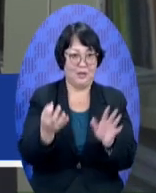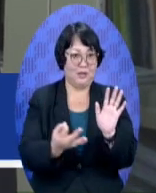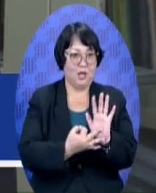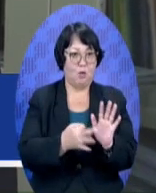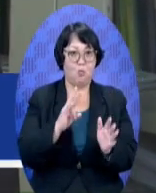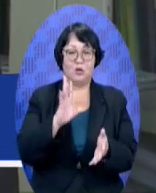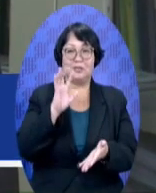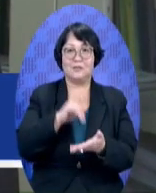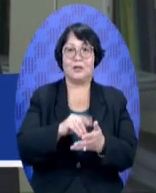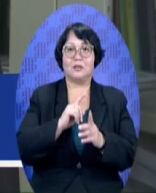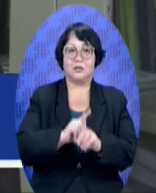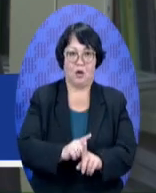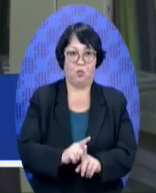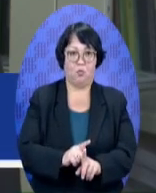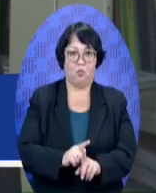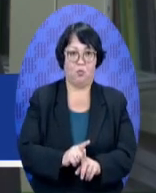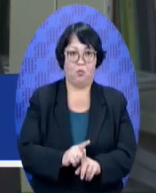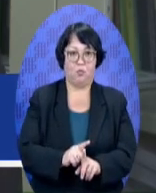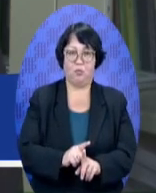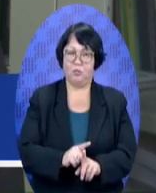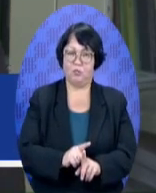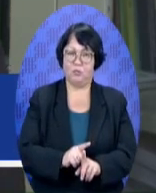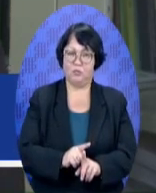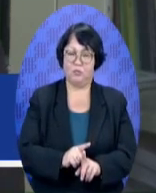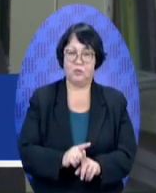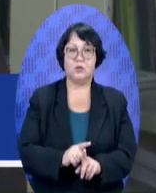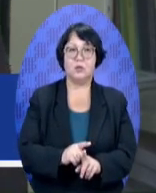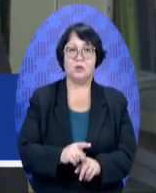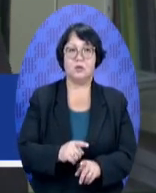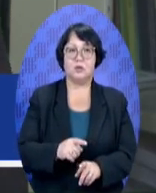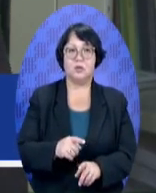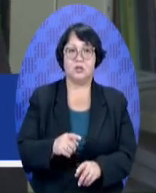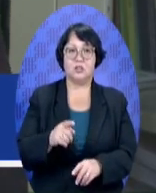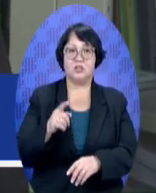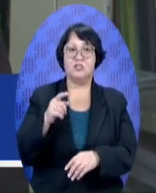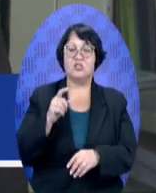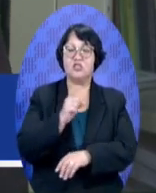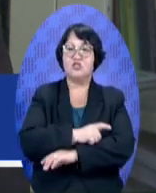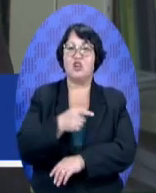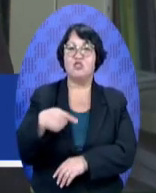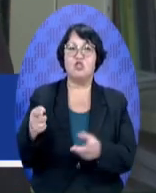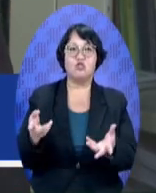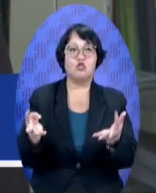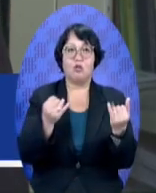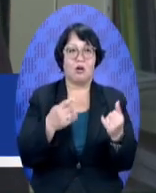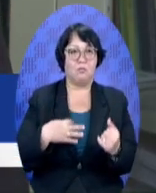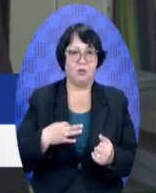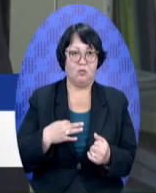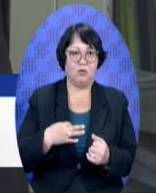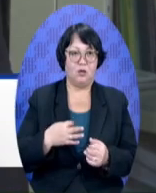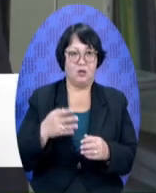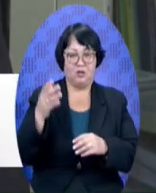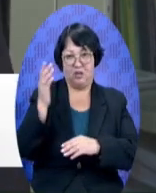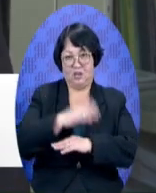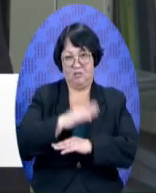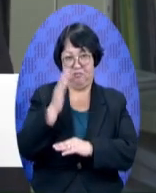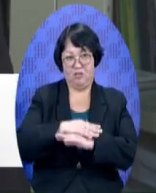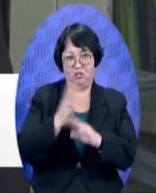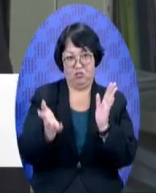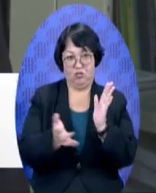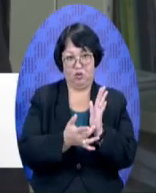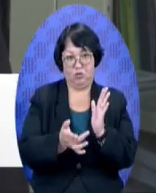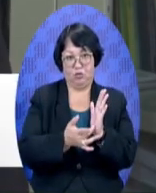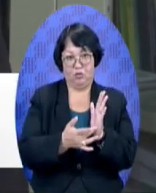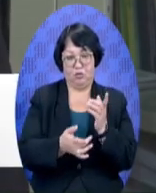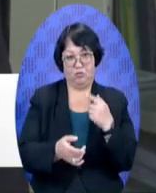байгаа. Стандарт бол тэр хичээлийн томоноос өс хамаарахгүй л дээ. Хэвлийн технологиос гарч байгаа одоо